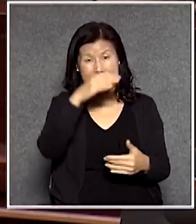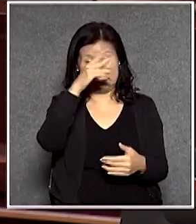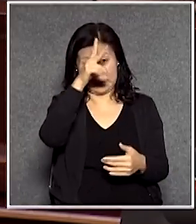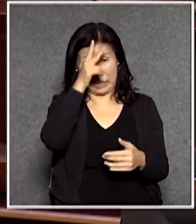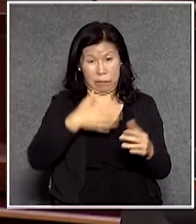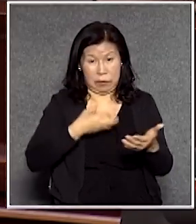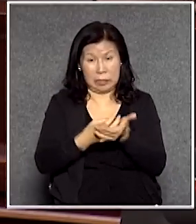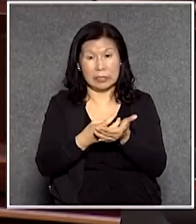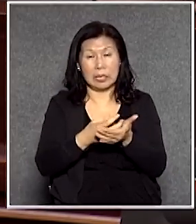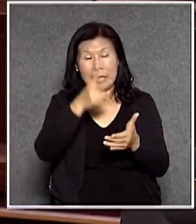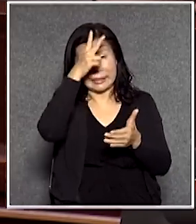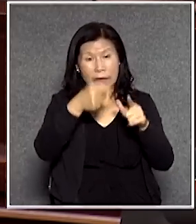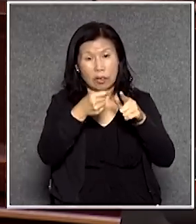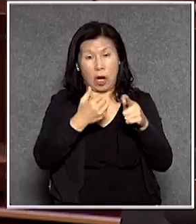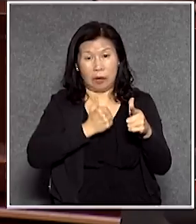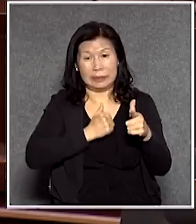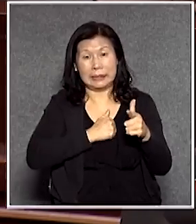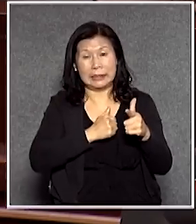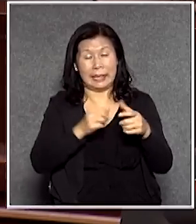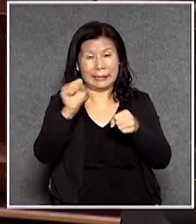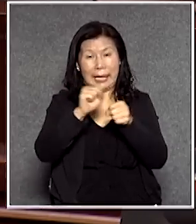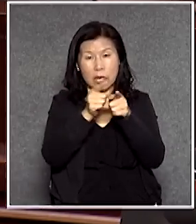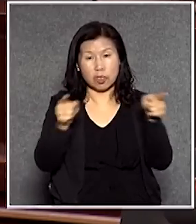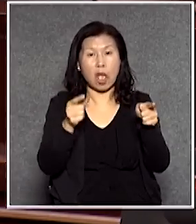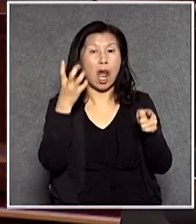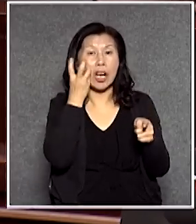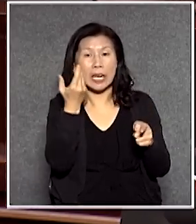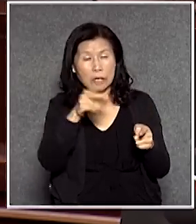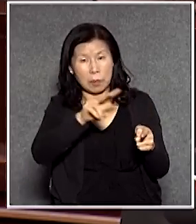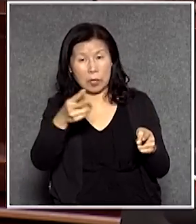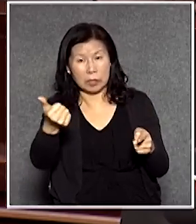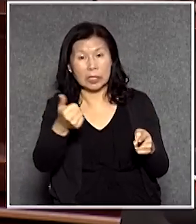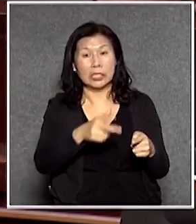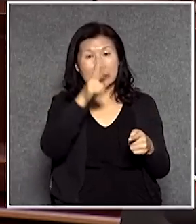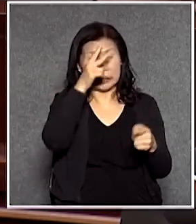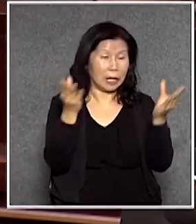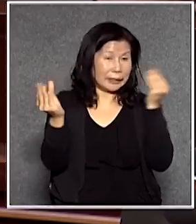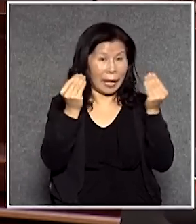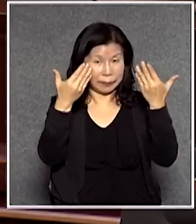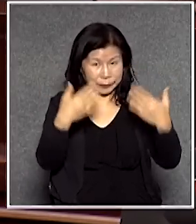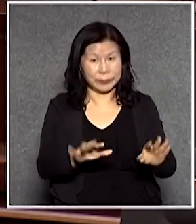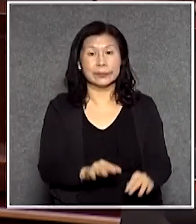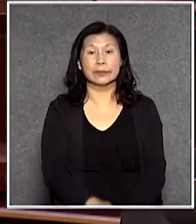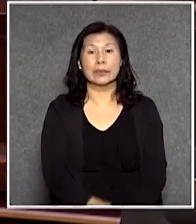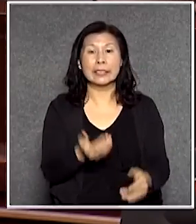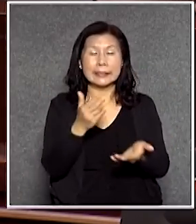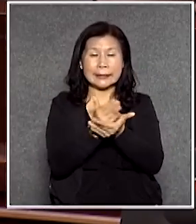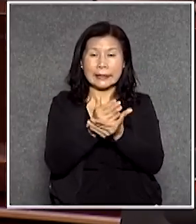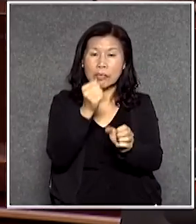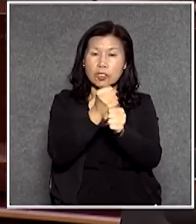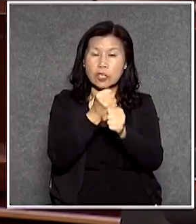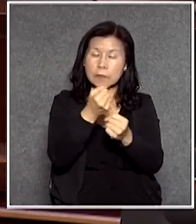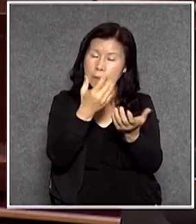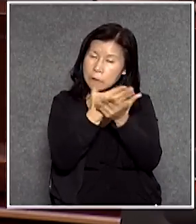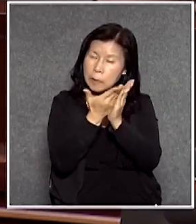出公務員延長退休年齡的方案可以進一步改善，希望局長在吸納各方意見之後，可以在執行細節上